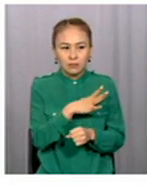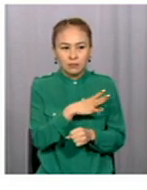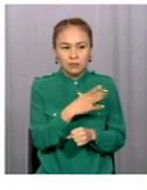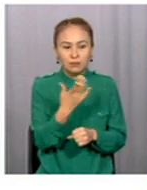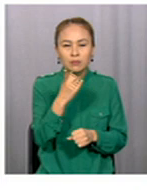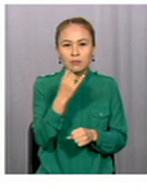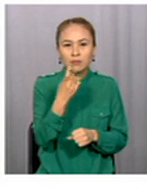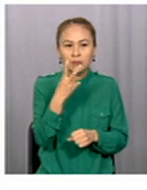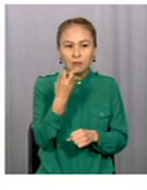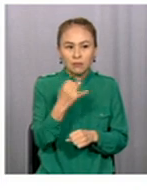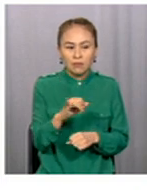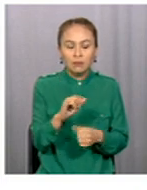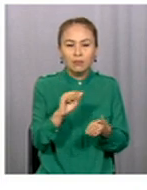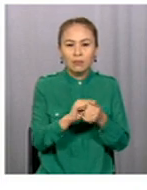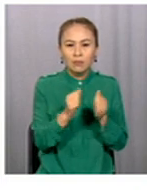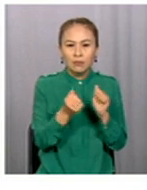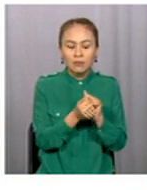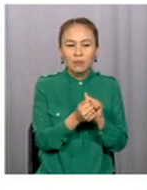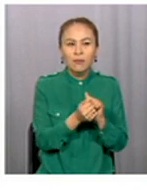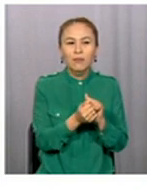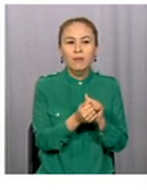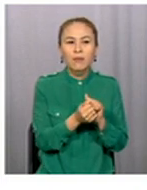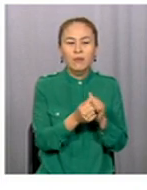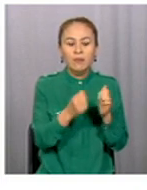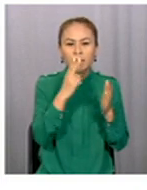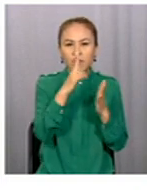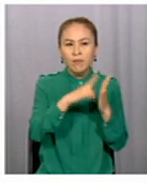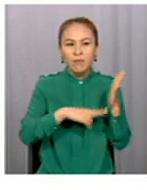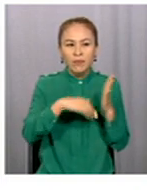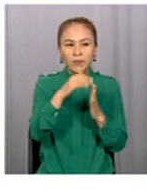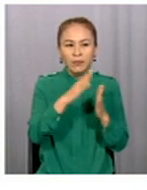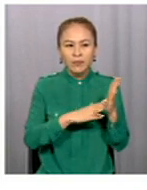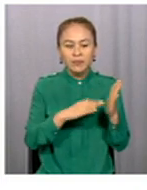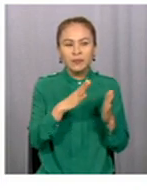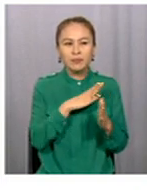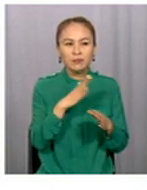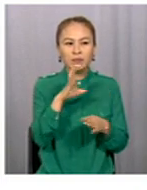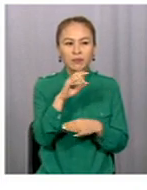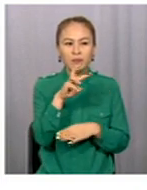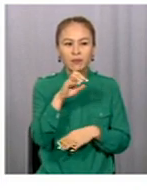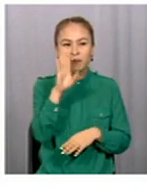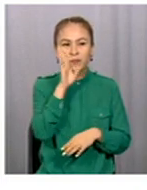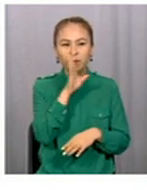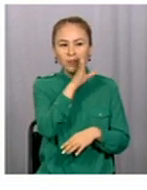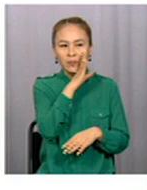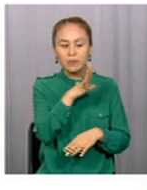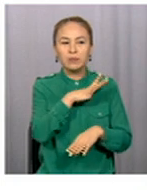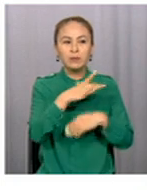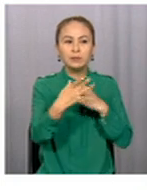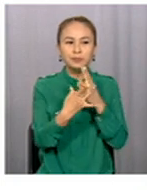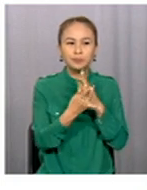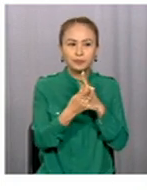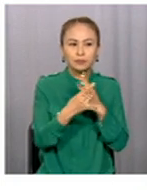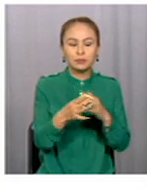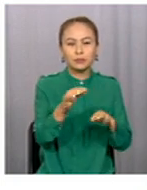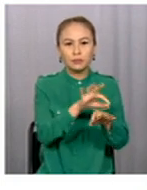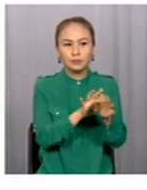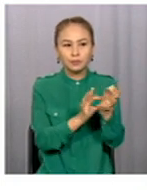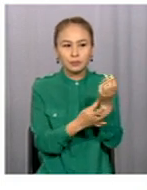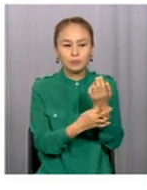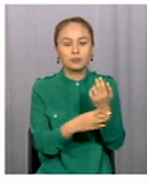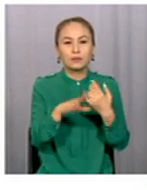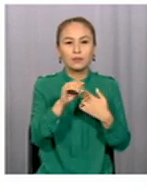Зерлеу, тастармен безендіру, жалату әдістерін меңгерген. Сармат әйелдері сақина, білезік,